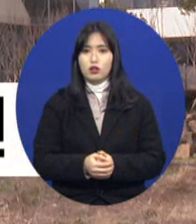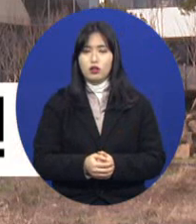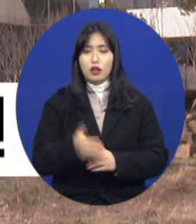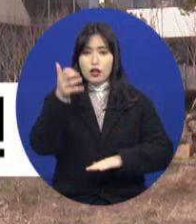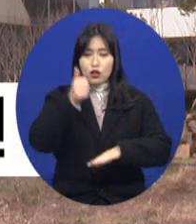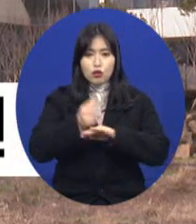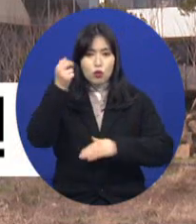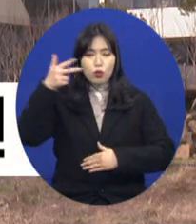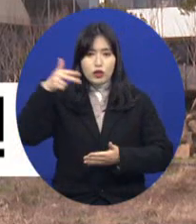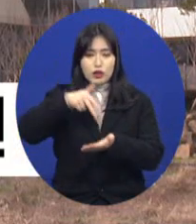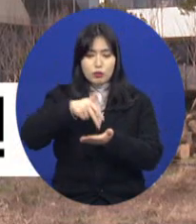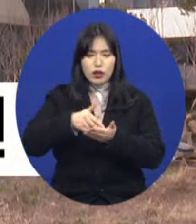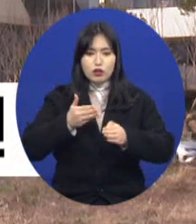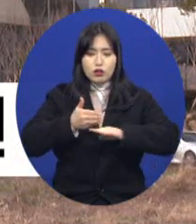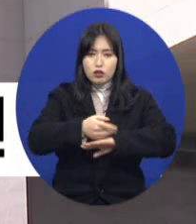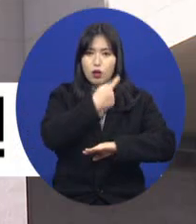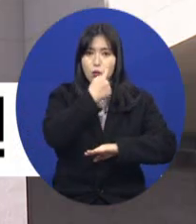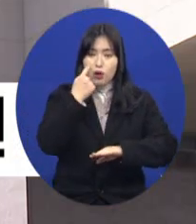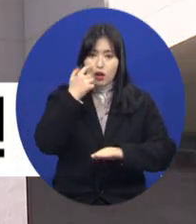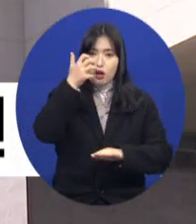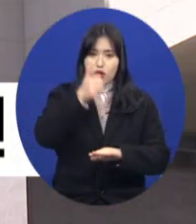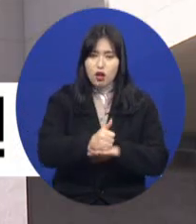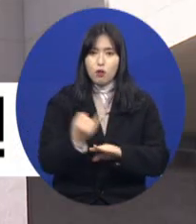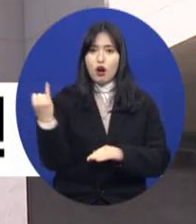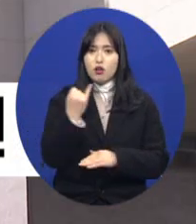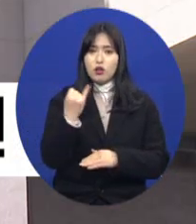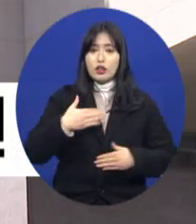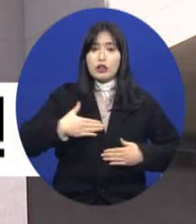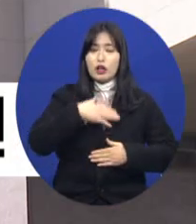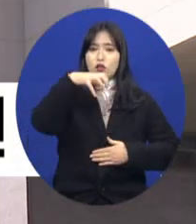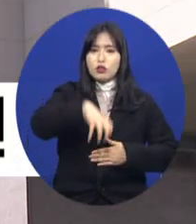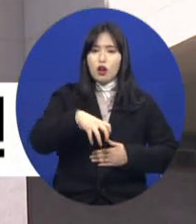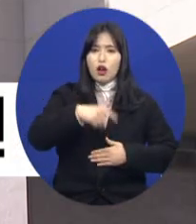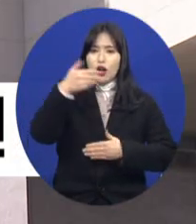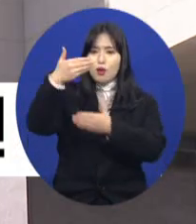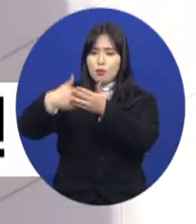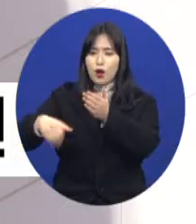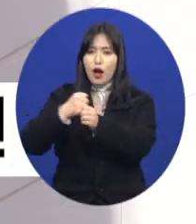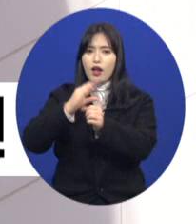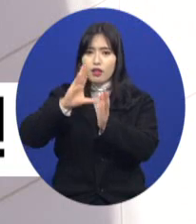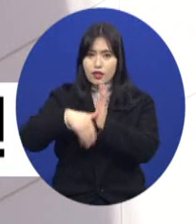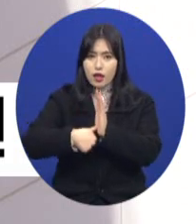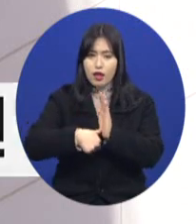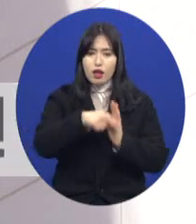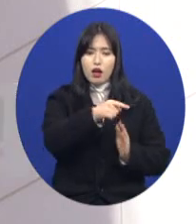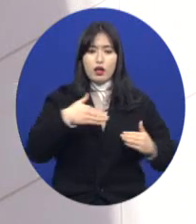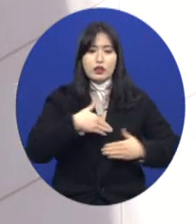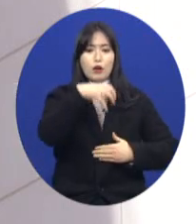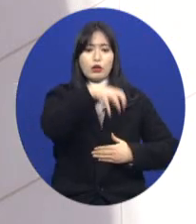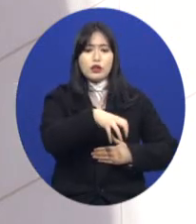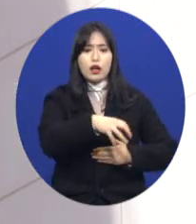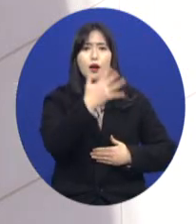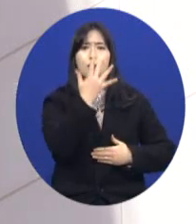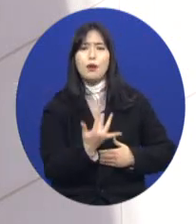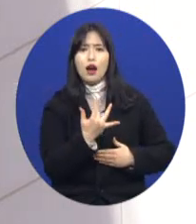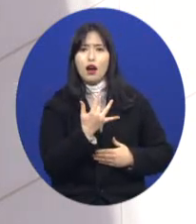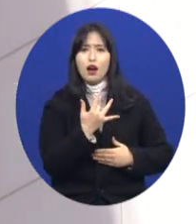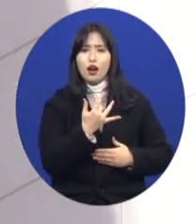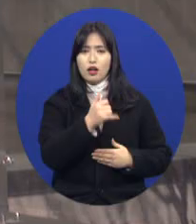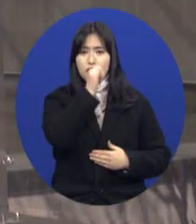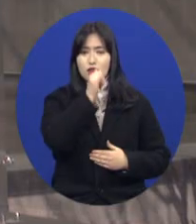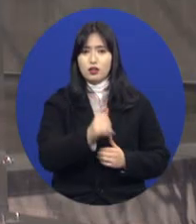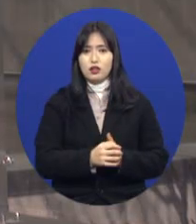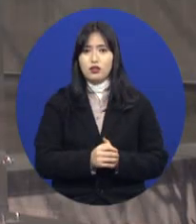결국 호텔 측이 뒤늦게 확인한 결과 여성 사우나 의 유리창 의미로 코팅을 하면서 샤워장 부분에 빼 먹었던 것으로 드러났습니다